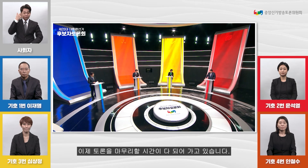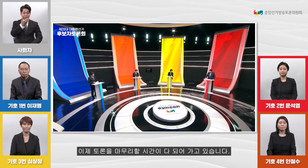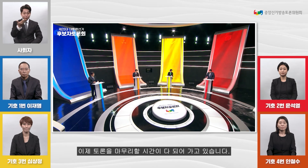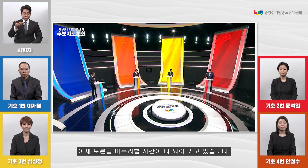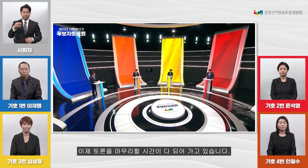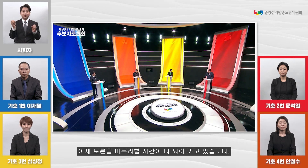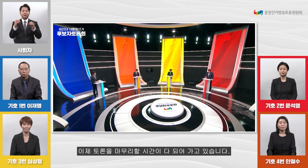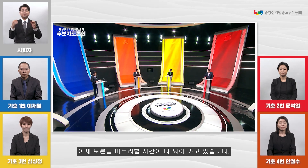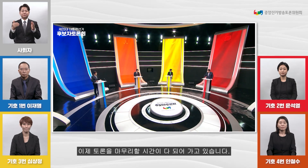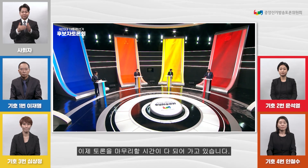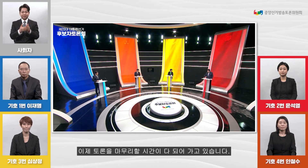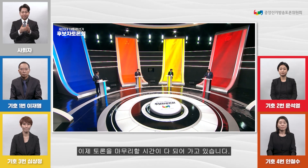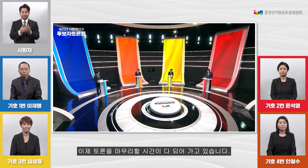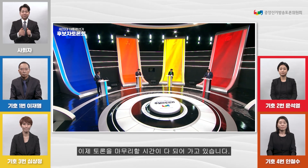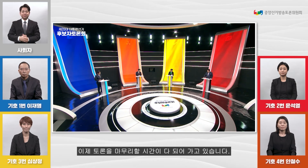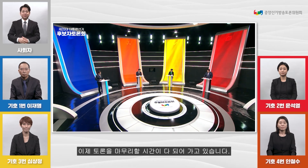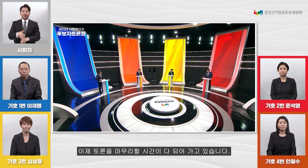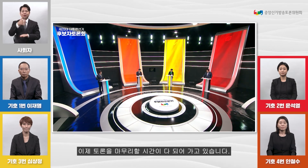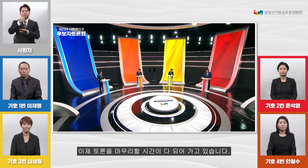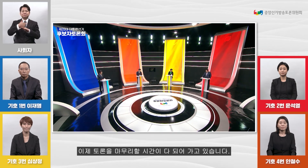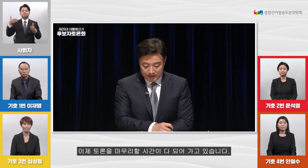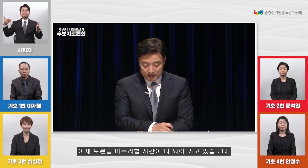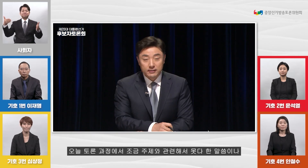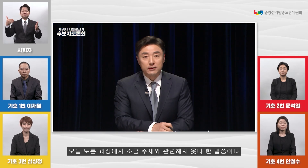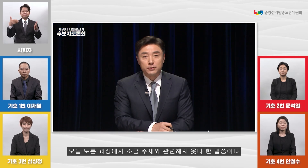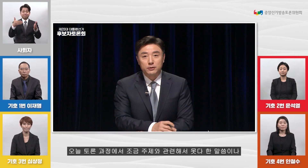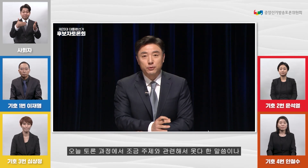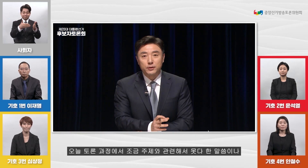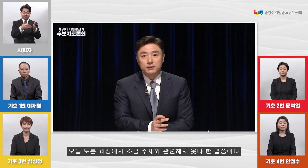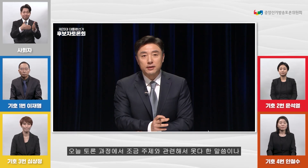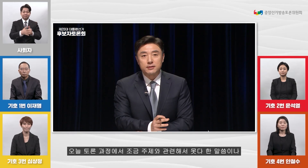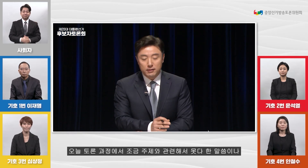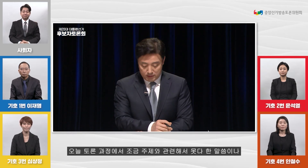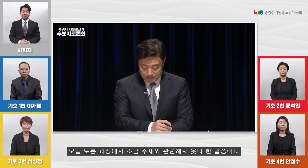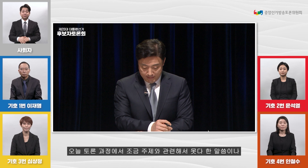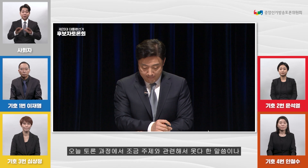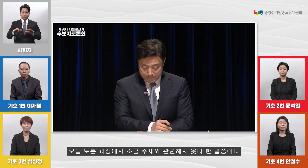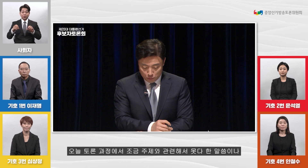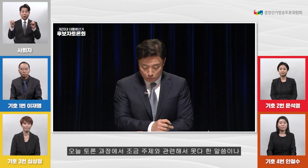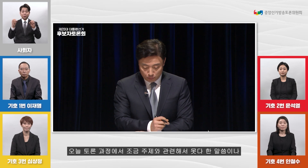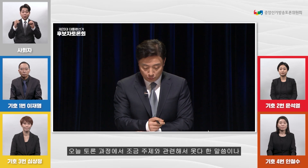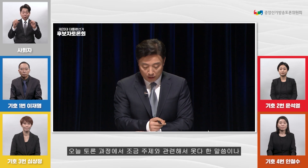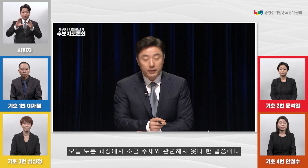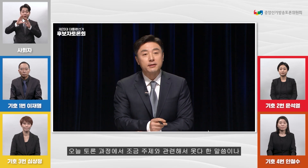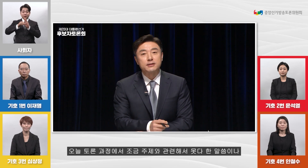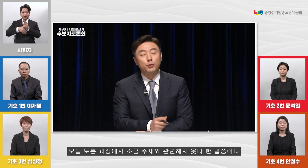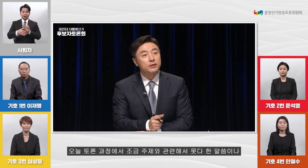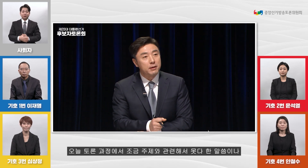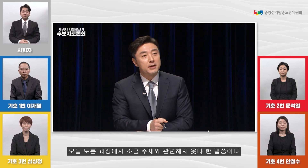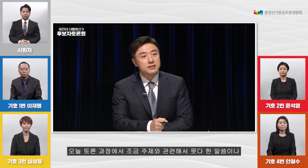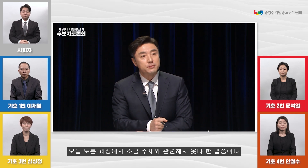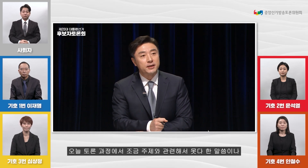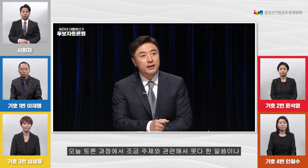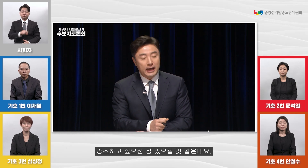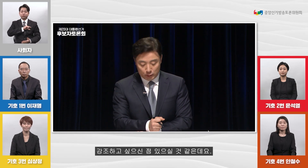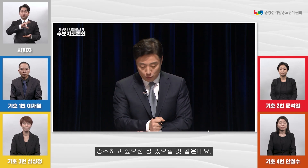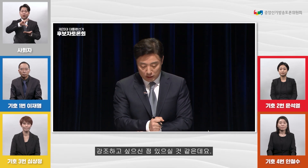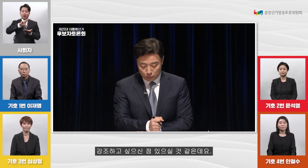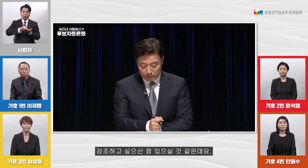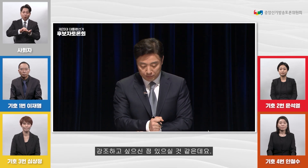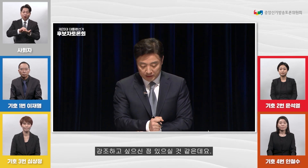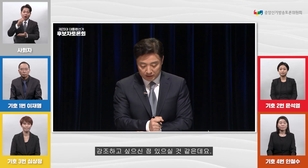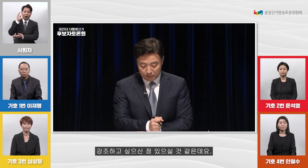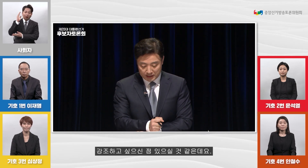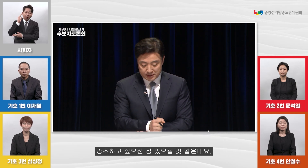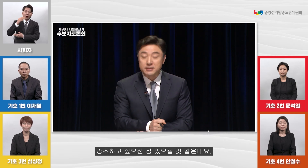토론을 마무리할 시간이 다 돼가고 있습니다. 오늘 토론 과정에서 조금 주제와 관련해서 못대한 말씀이나